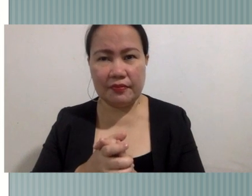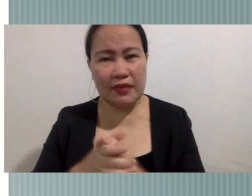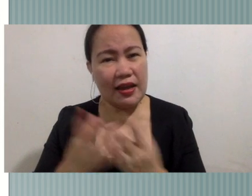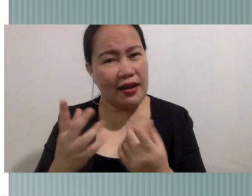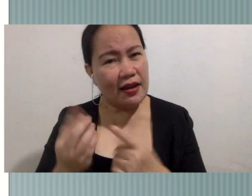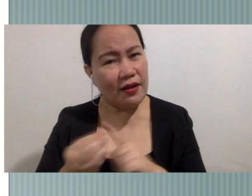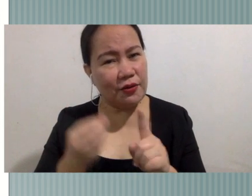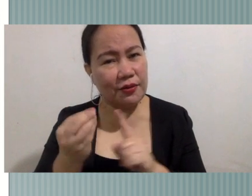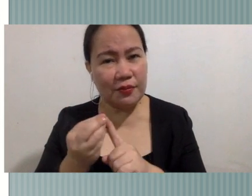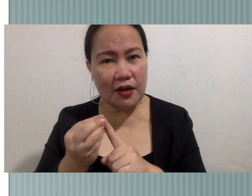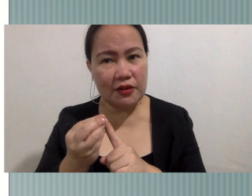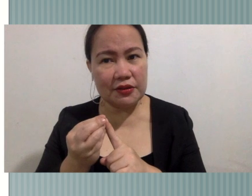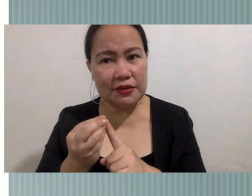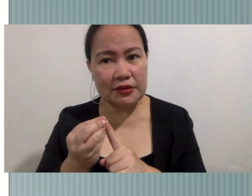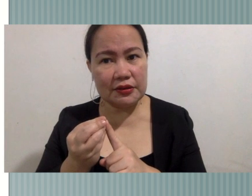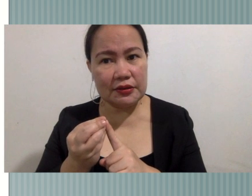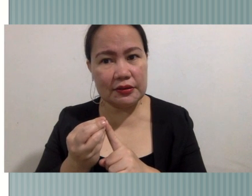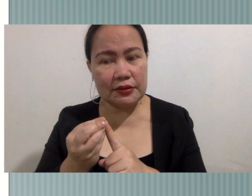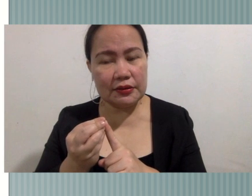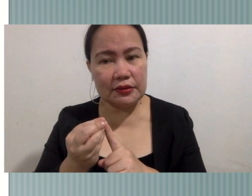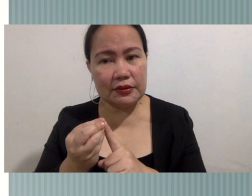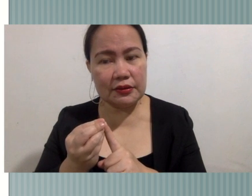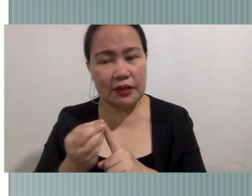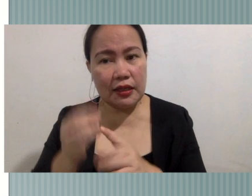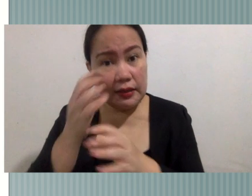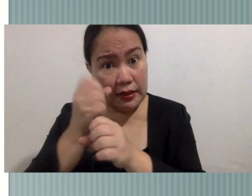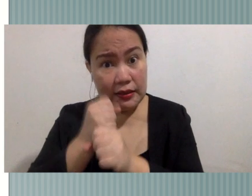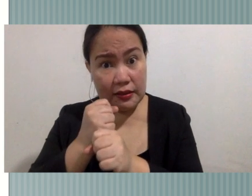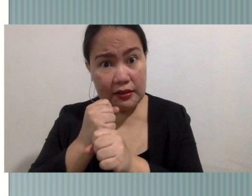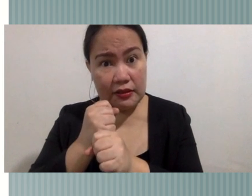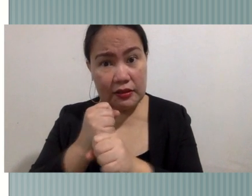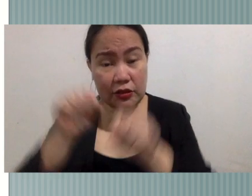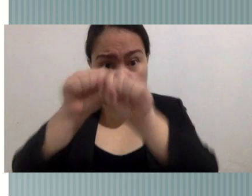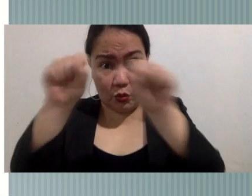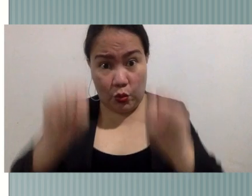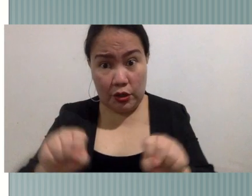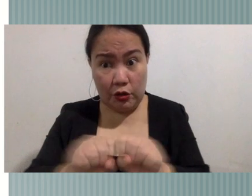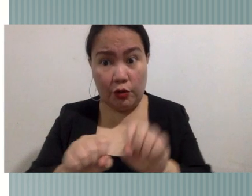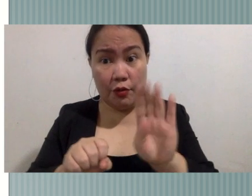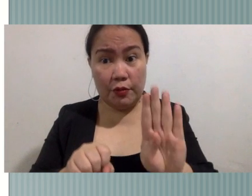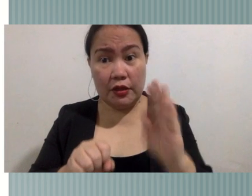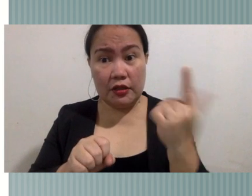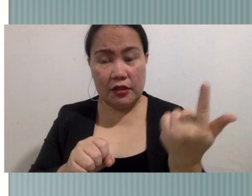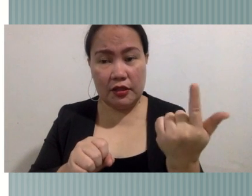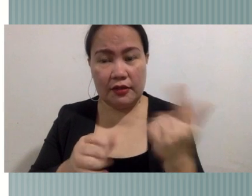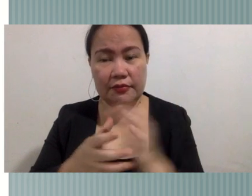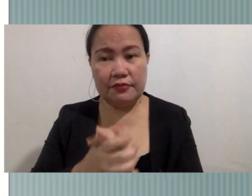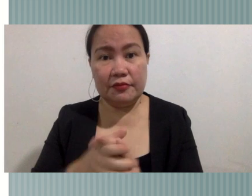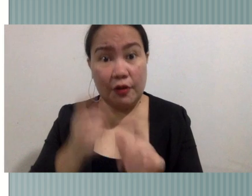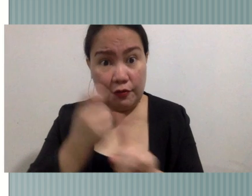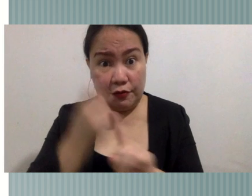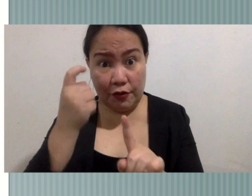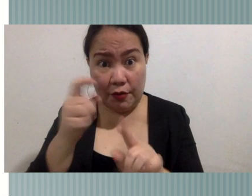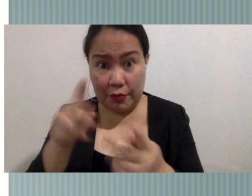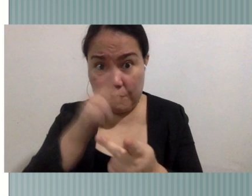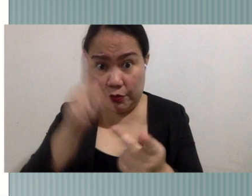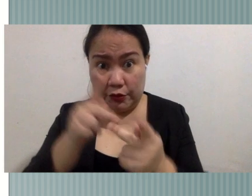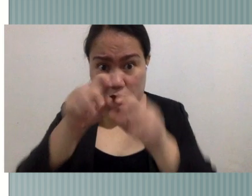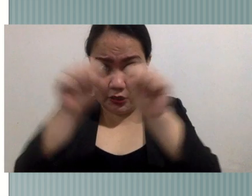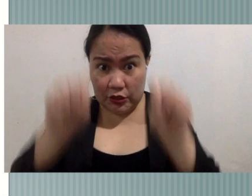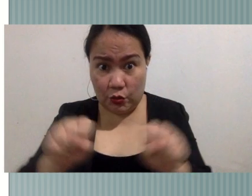So, paano naman kunin yung square of binomial nito? Galing sa perfect squared trinomials.